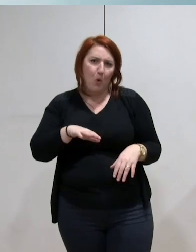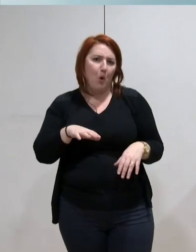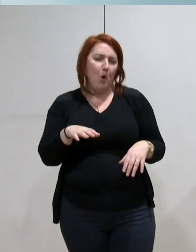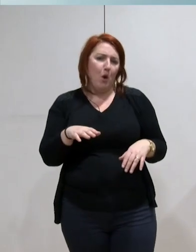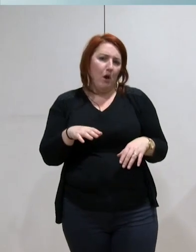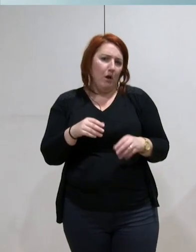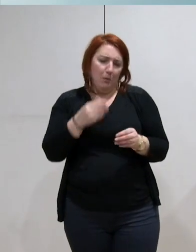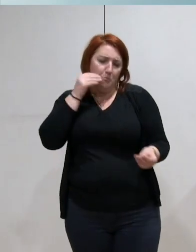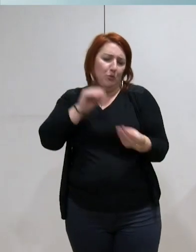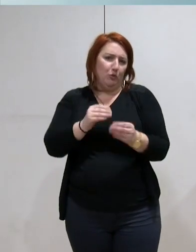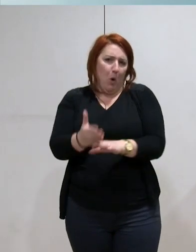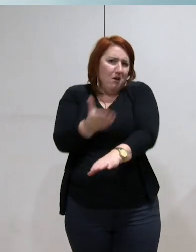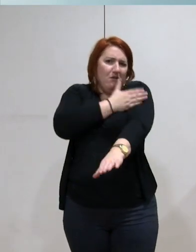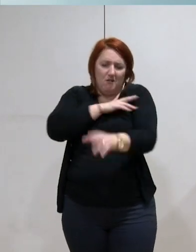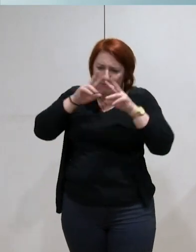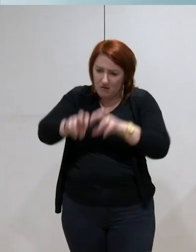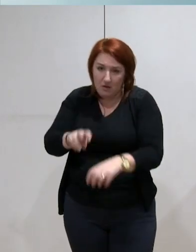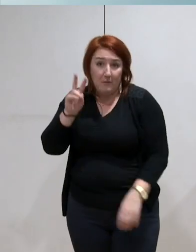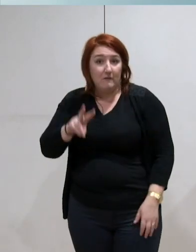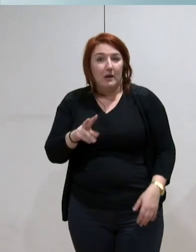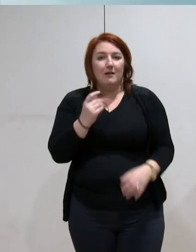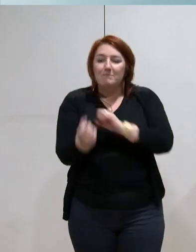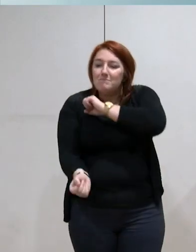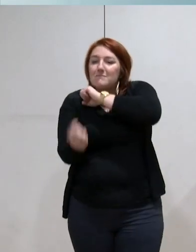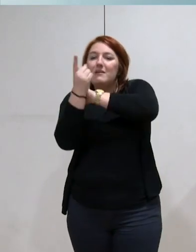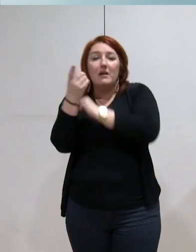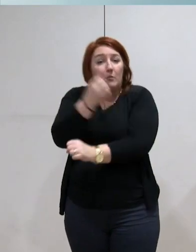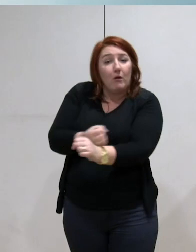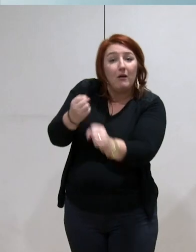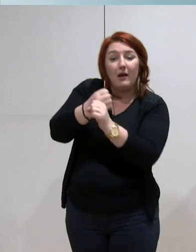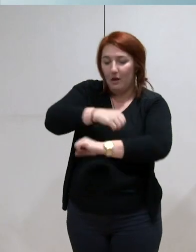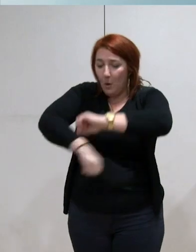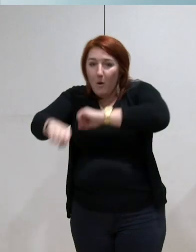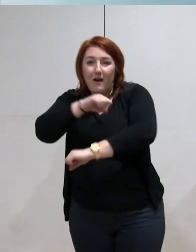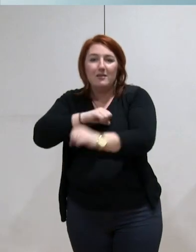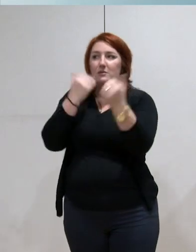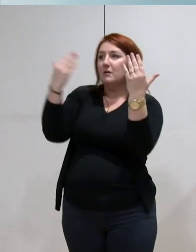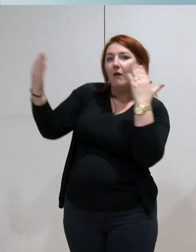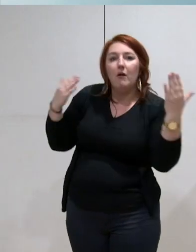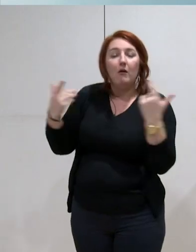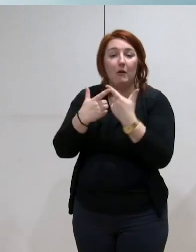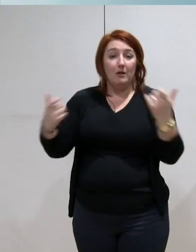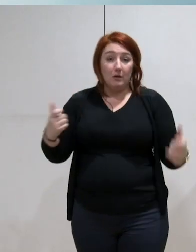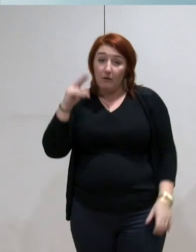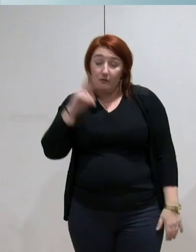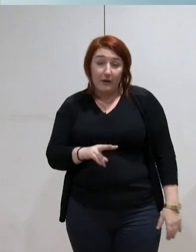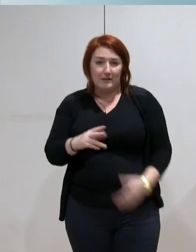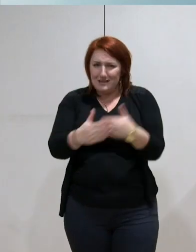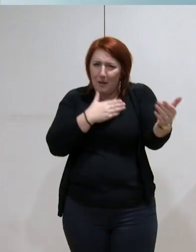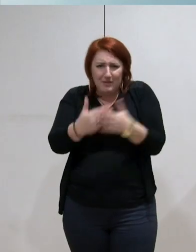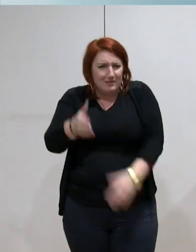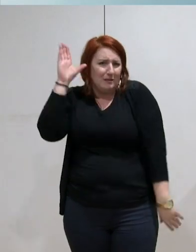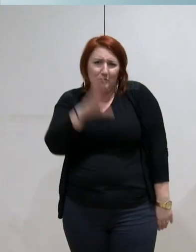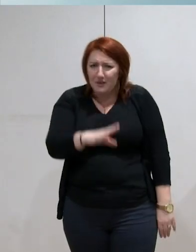c'est le métier de professionnel que de créer des événements que d'organiser des événements de cette nature et au lieu de la